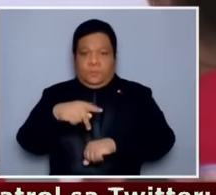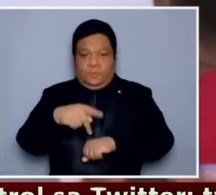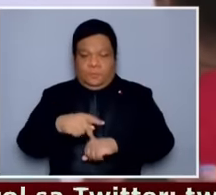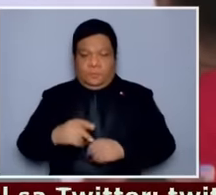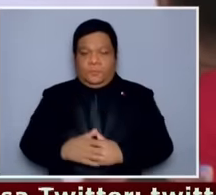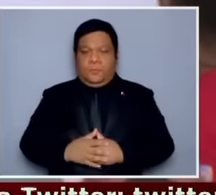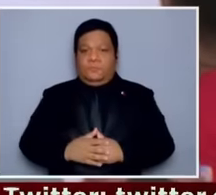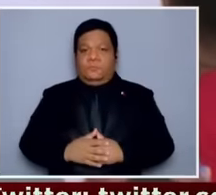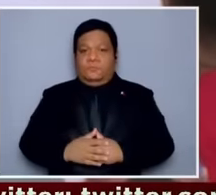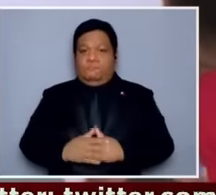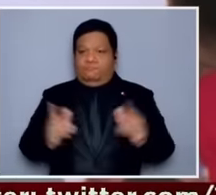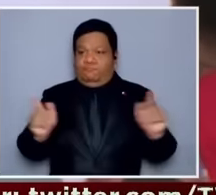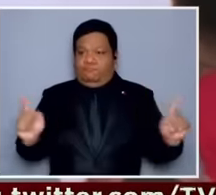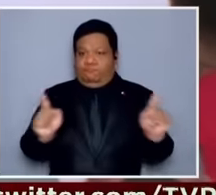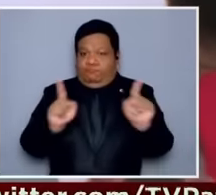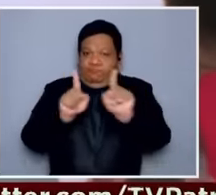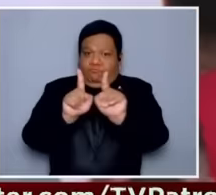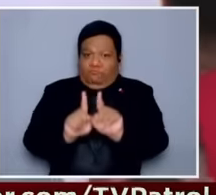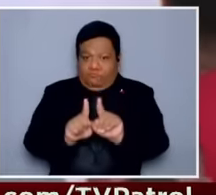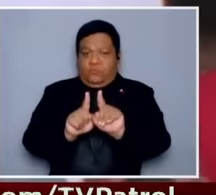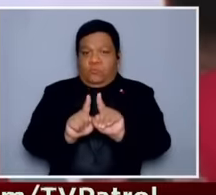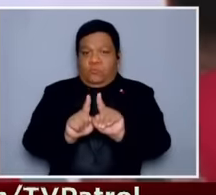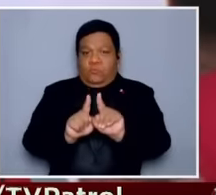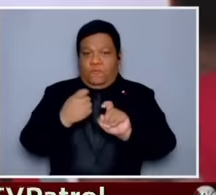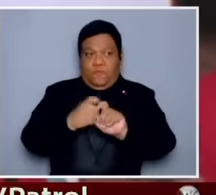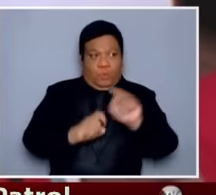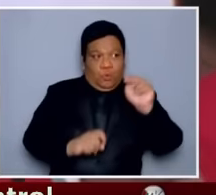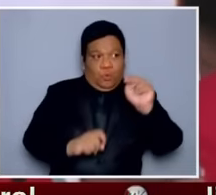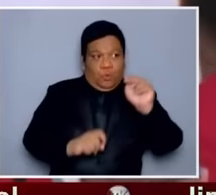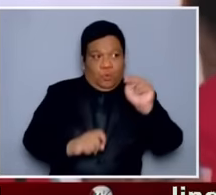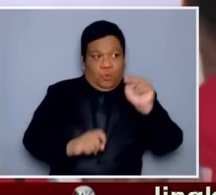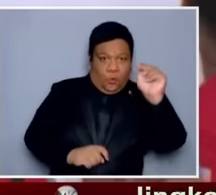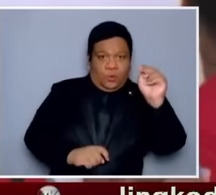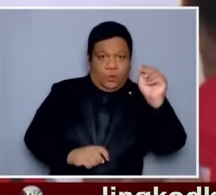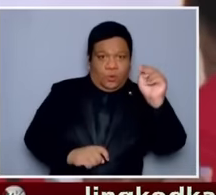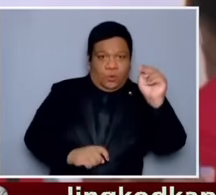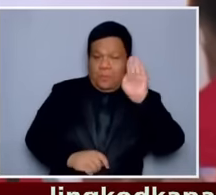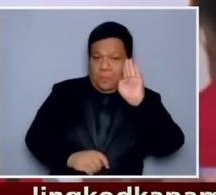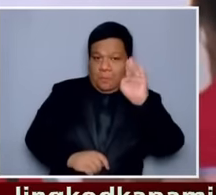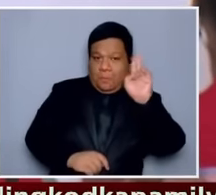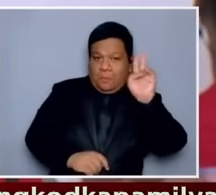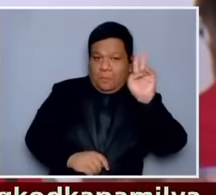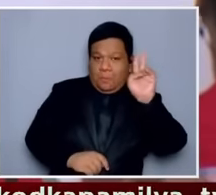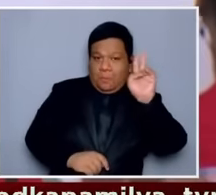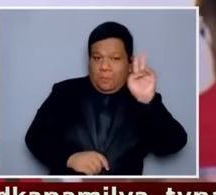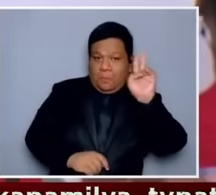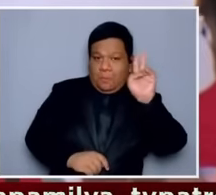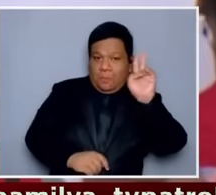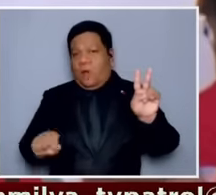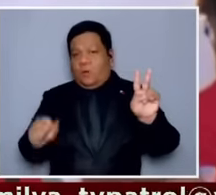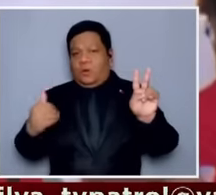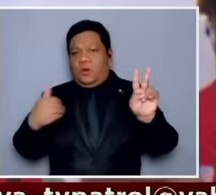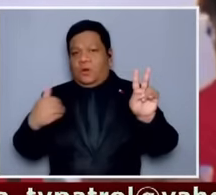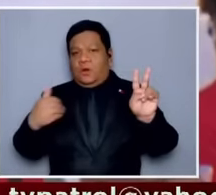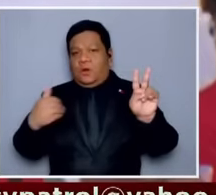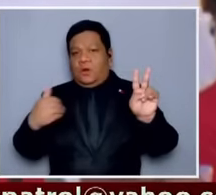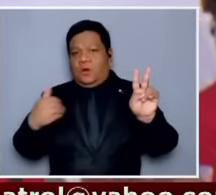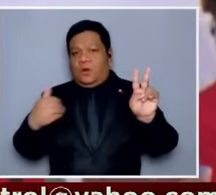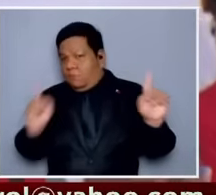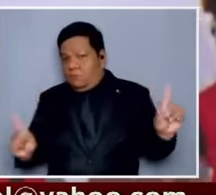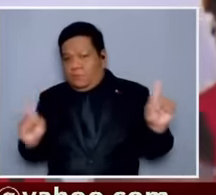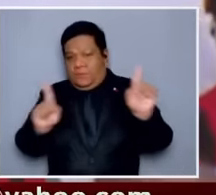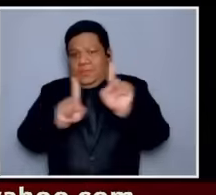Nagsama from the north, nagsama ang Marcos. From the south, ayan ang Duterte. Nagkita dito sa Eastern Sama